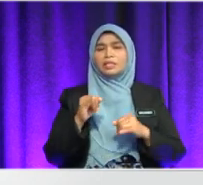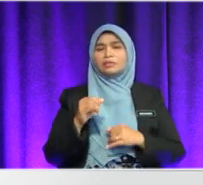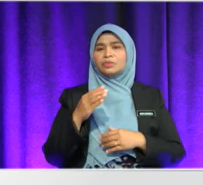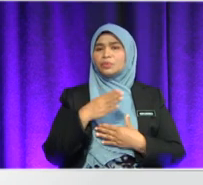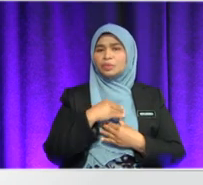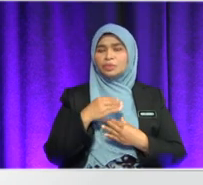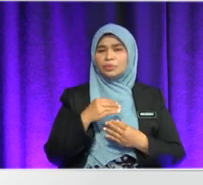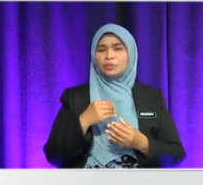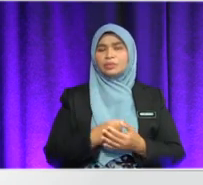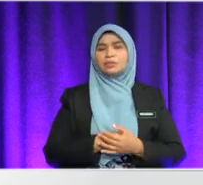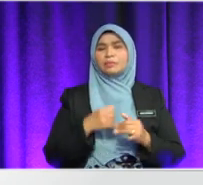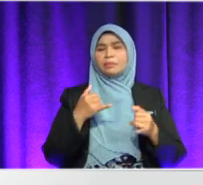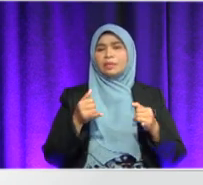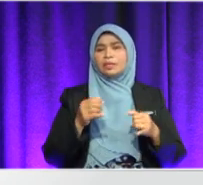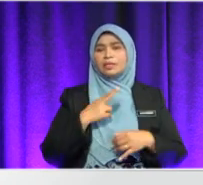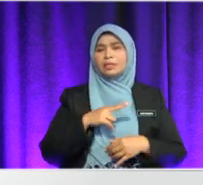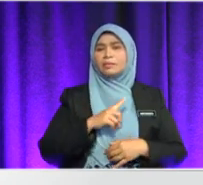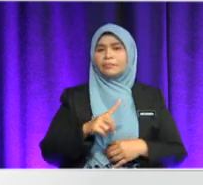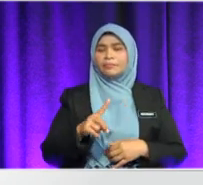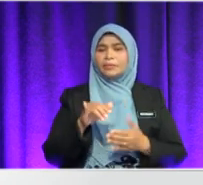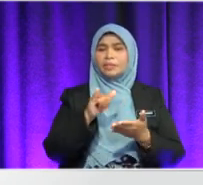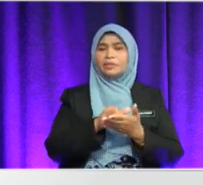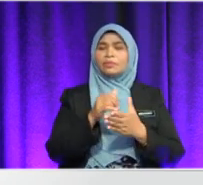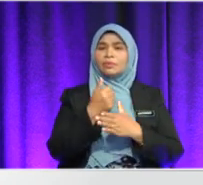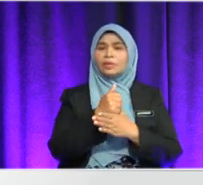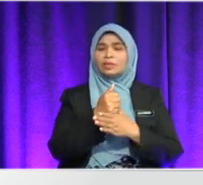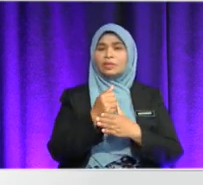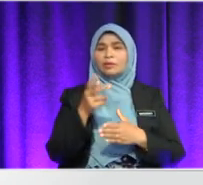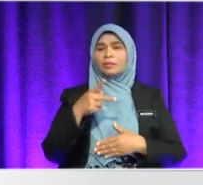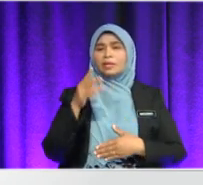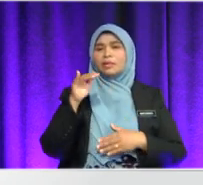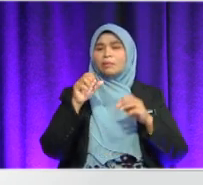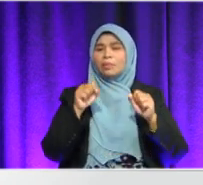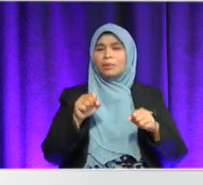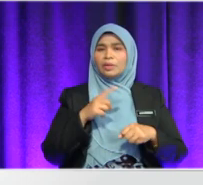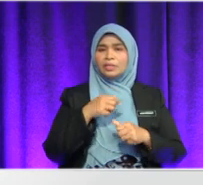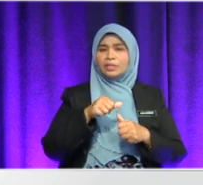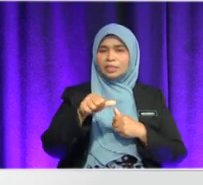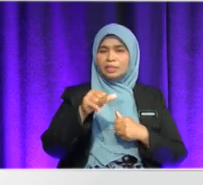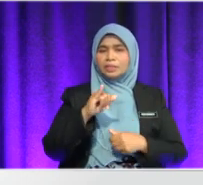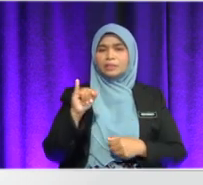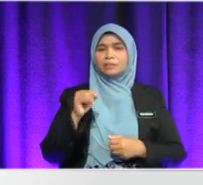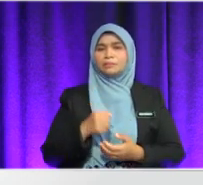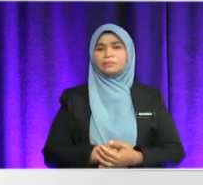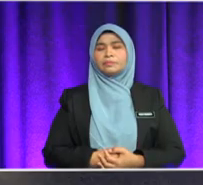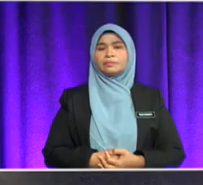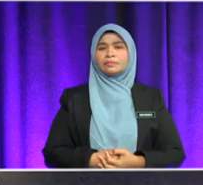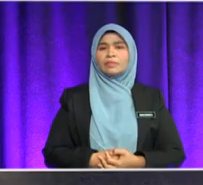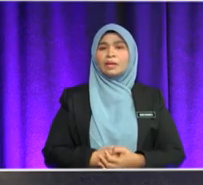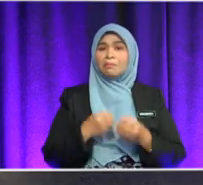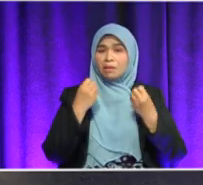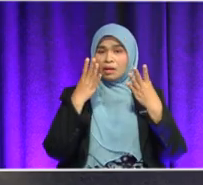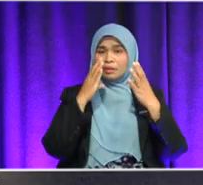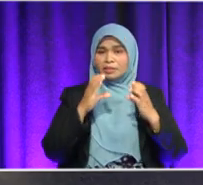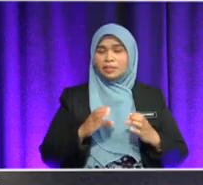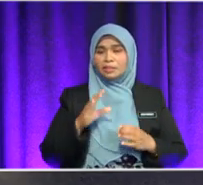agama kita Insyaallah ya itu antara karya yang boleh kita jauhi Oke Baik Ustaz jadi banyak cara yang